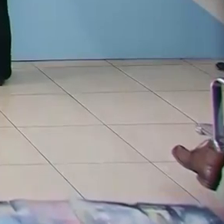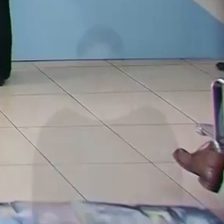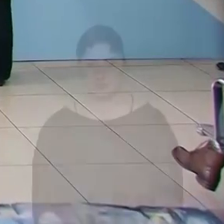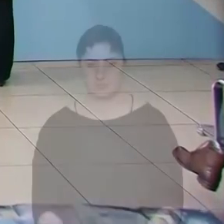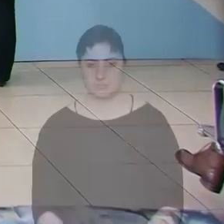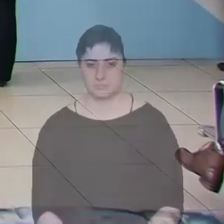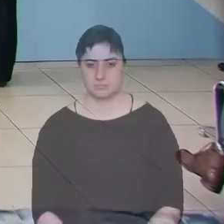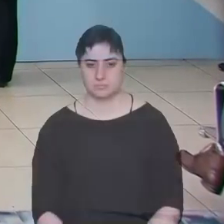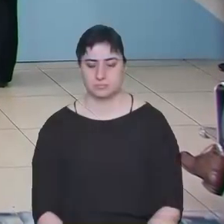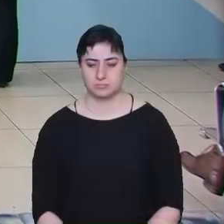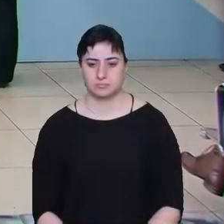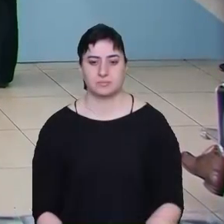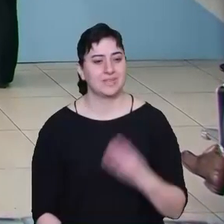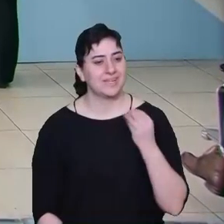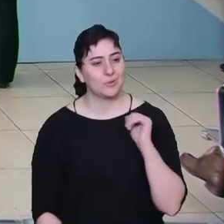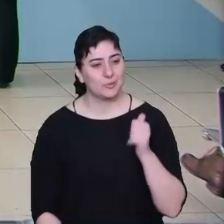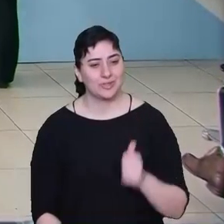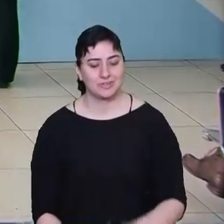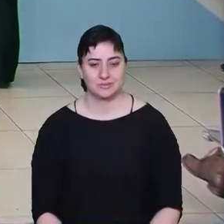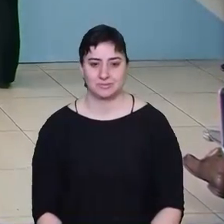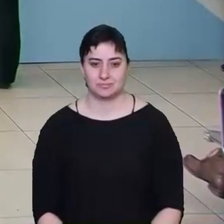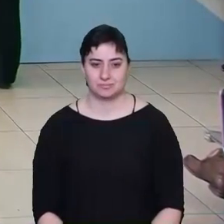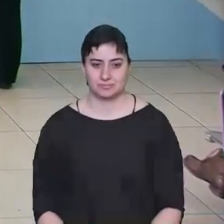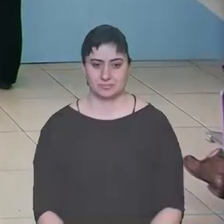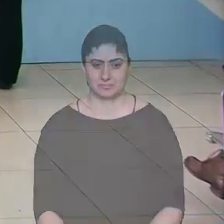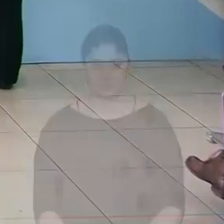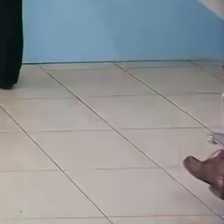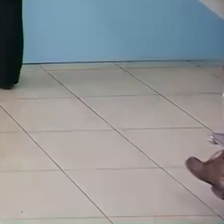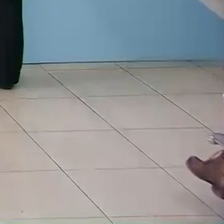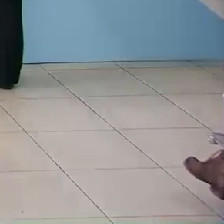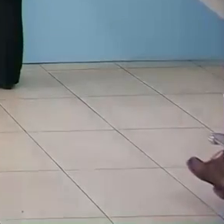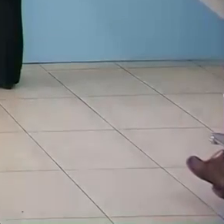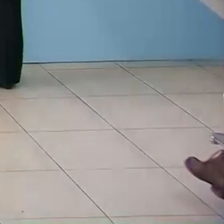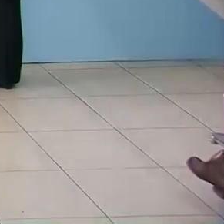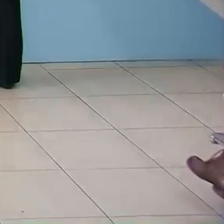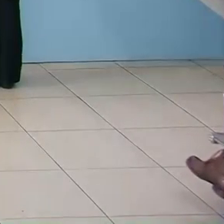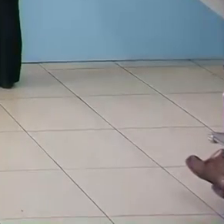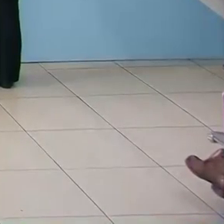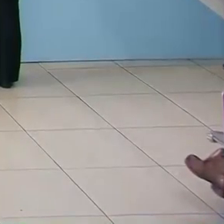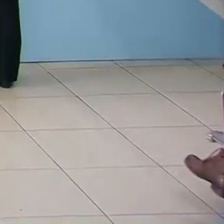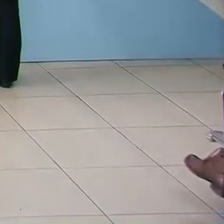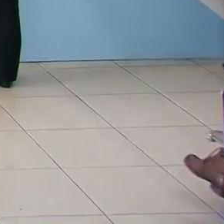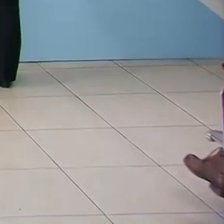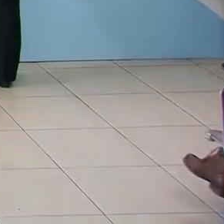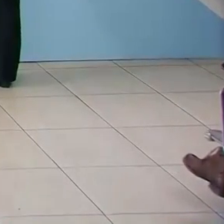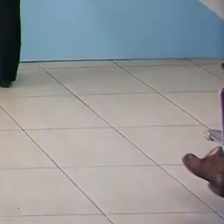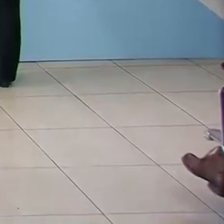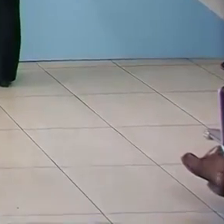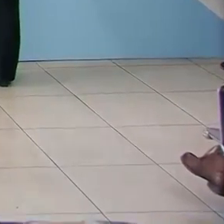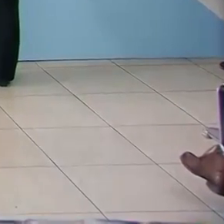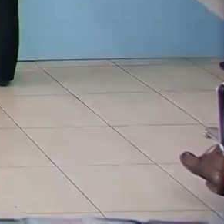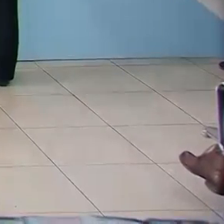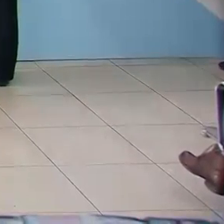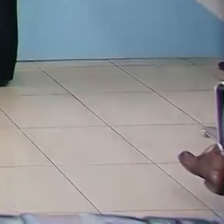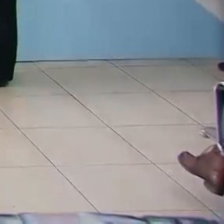Tamamdır. İyi günler. Nurhan önündeki işlerle meşgulken güvenlik görevlisi elinde bir ayakkabı